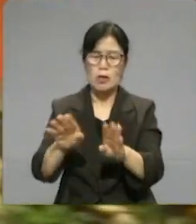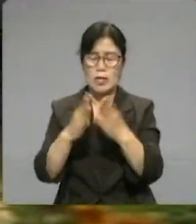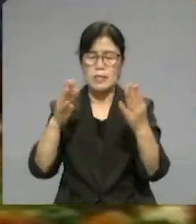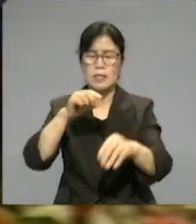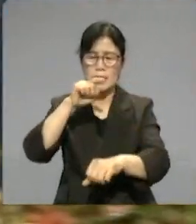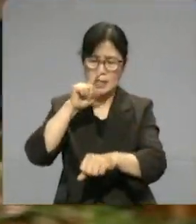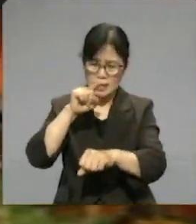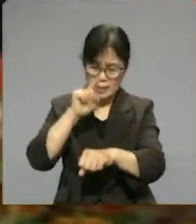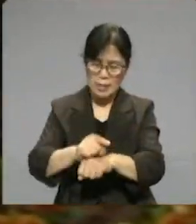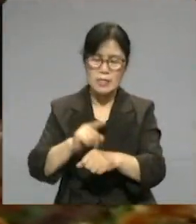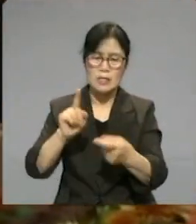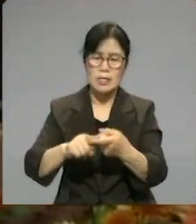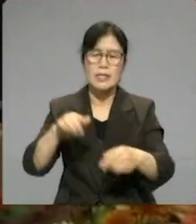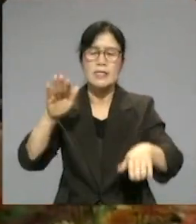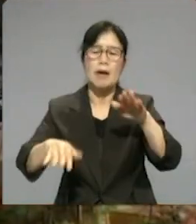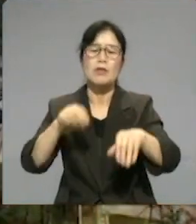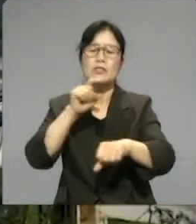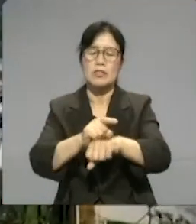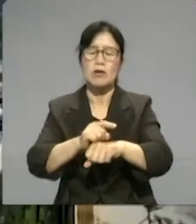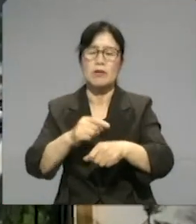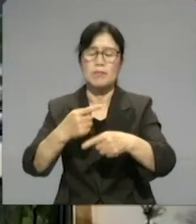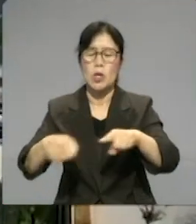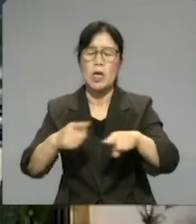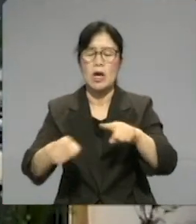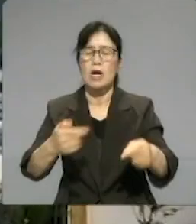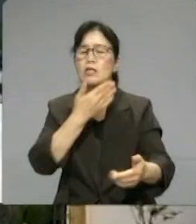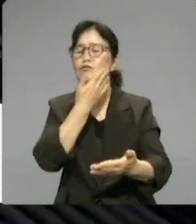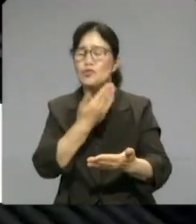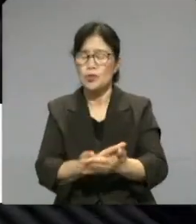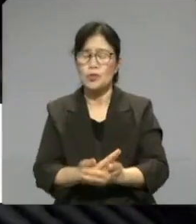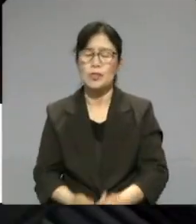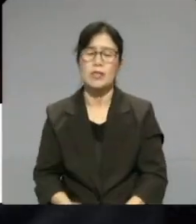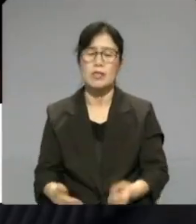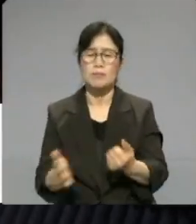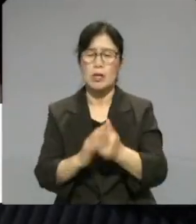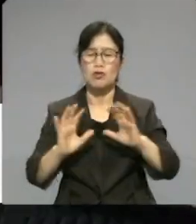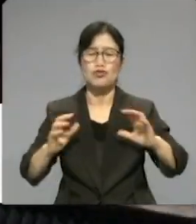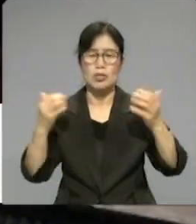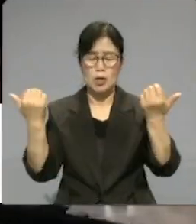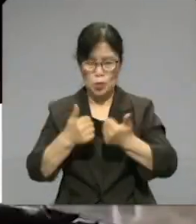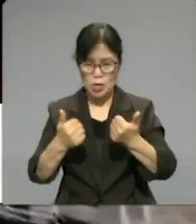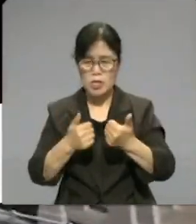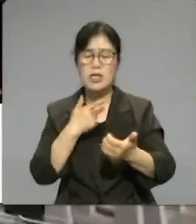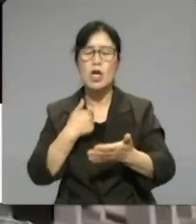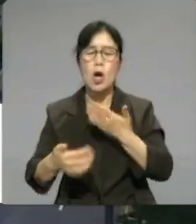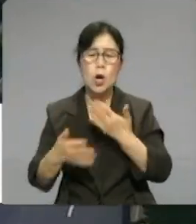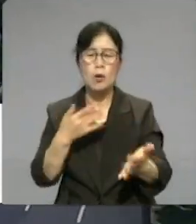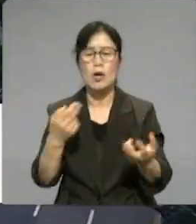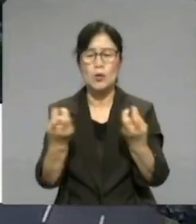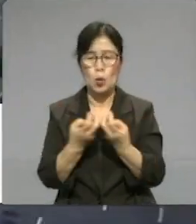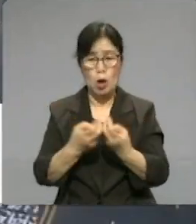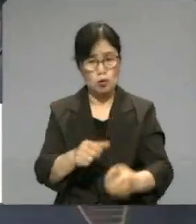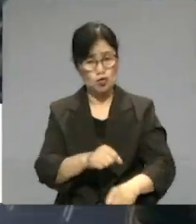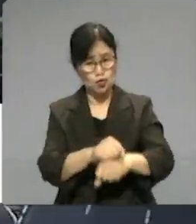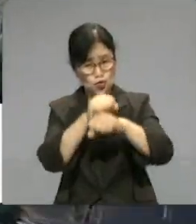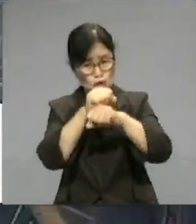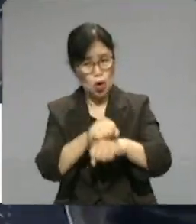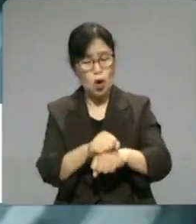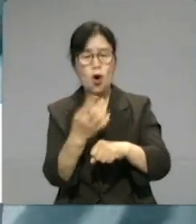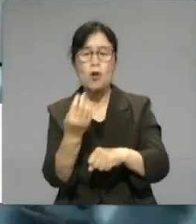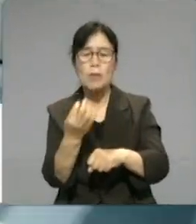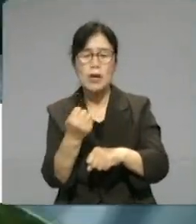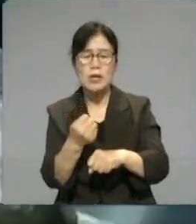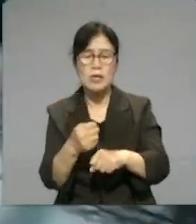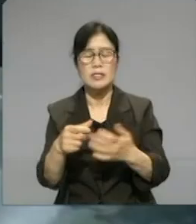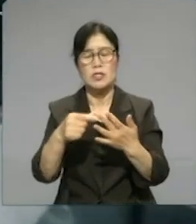대한 차별성 평가는 매우 중요합니다 그런만큼 국제회의 경험과 노하우를 축적했던 최우선 선정